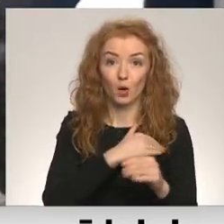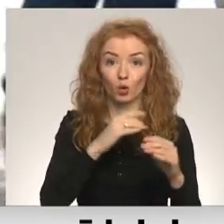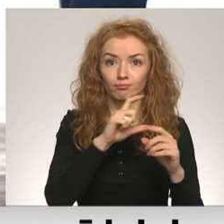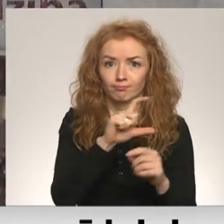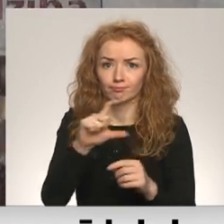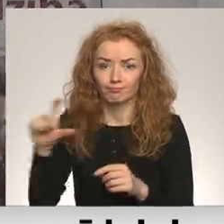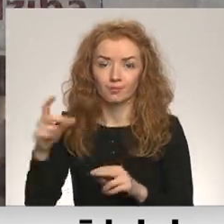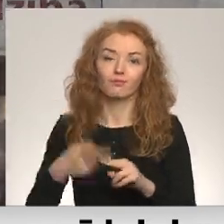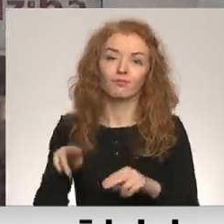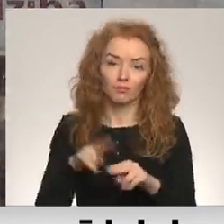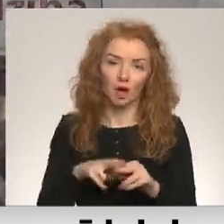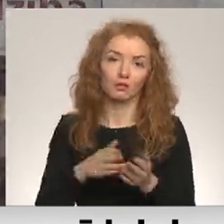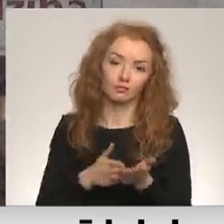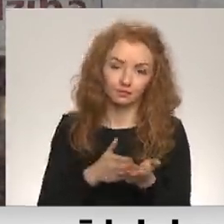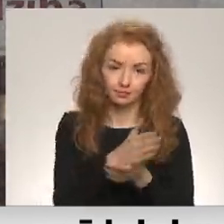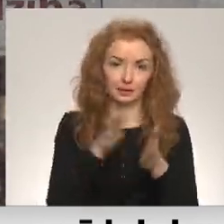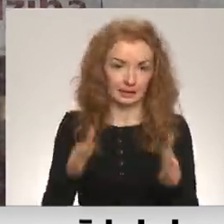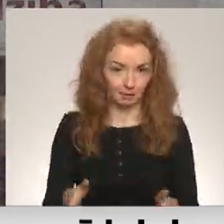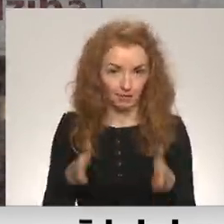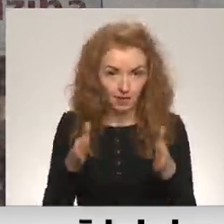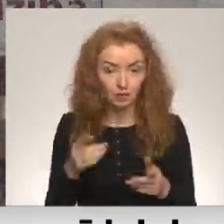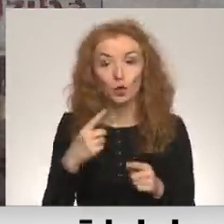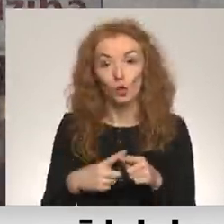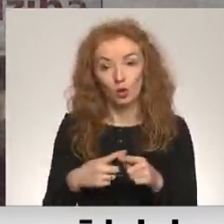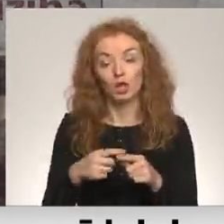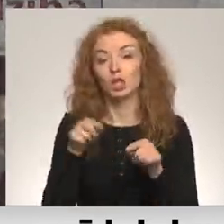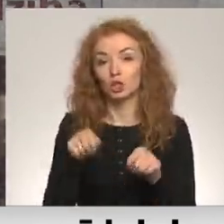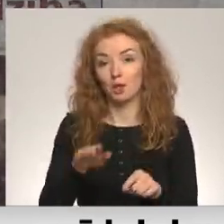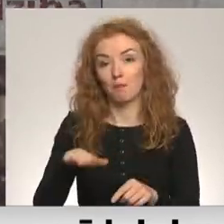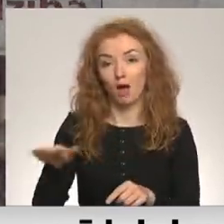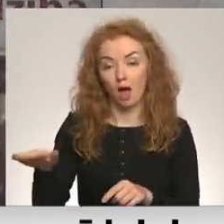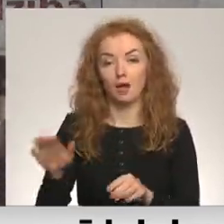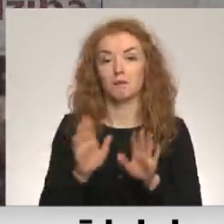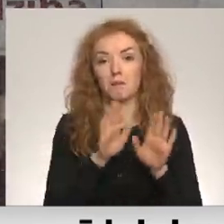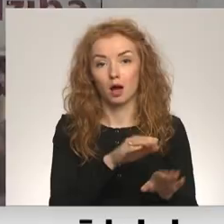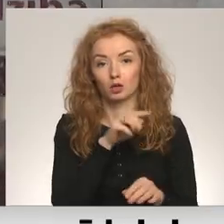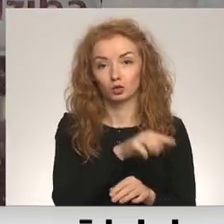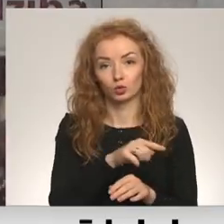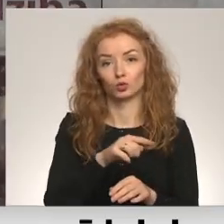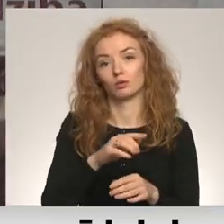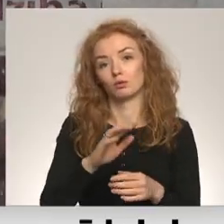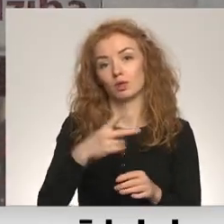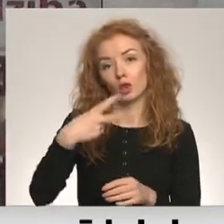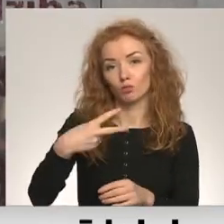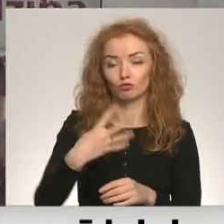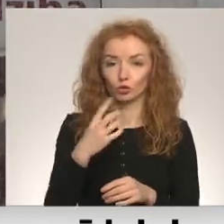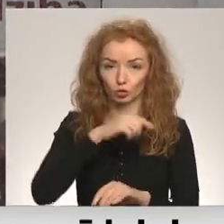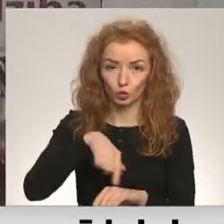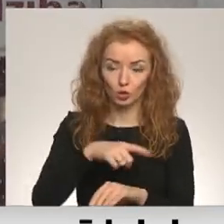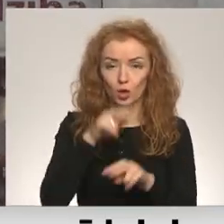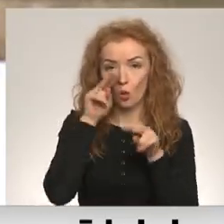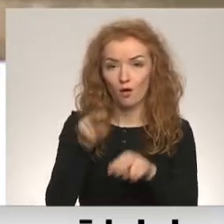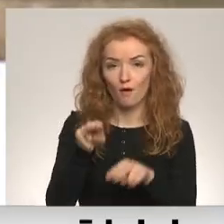pazemināt, tad var vērsties slimnīcā un visticamāk šie bērni pavadīs nepilnas 24 stundas observācijas